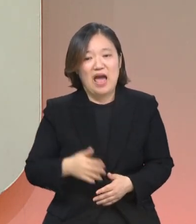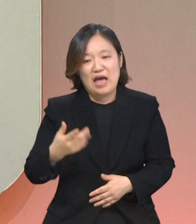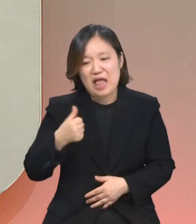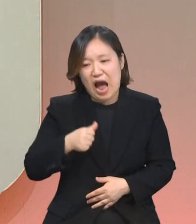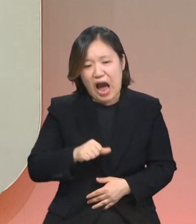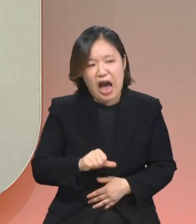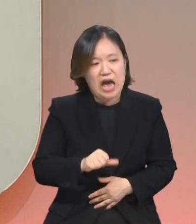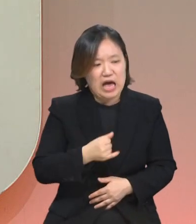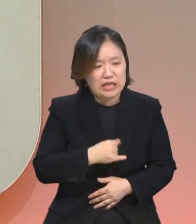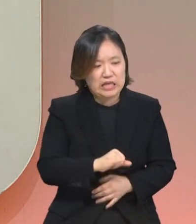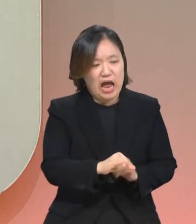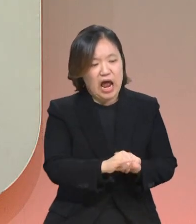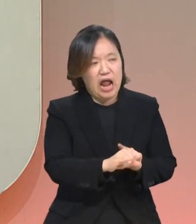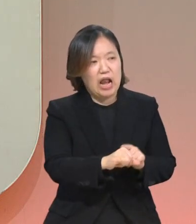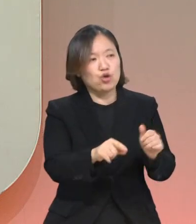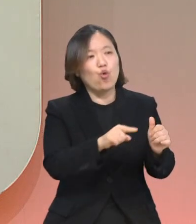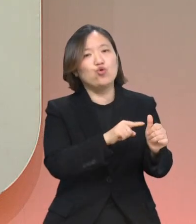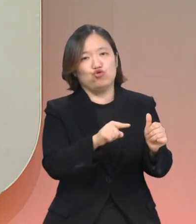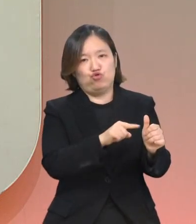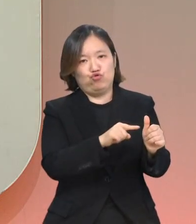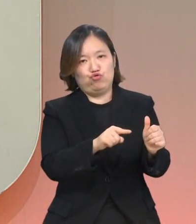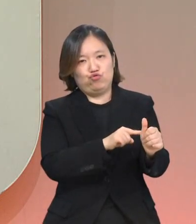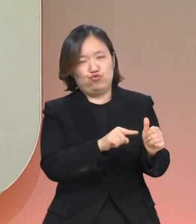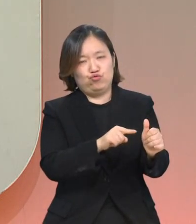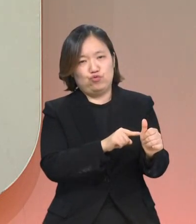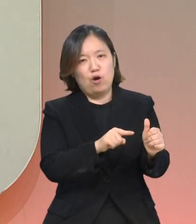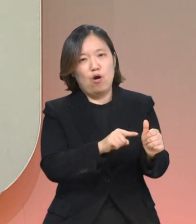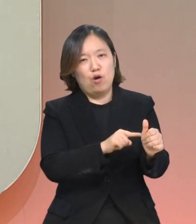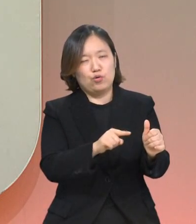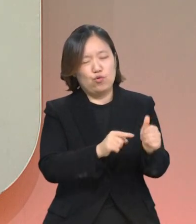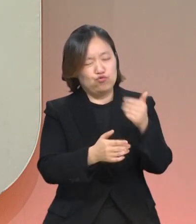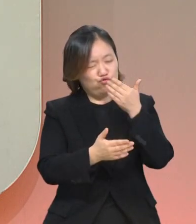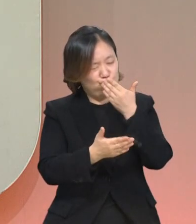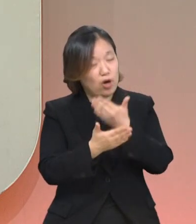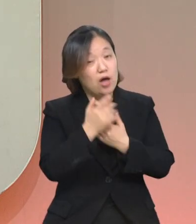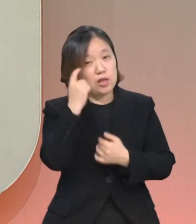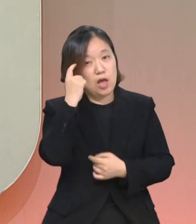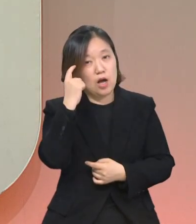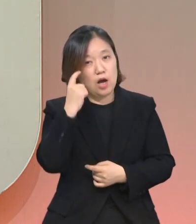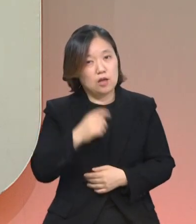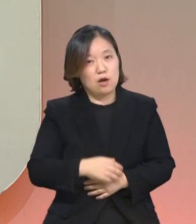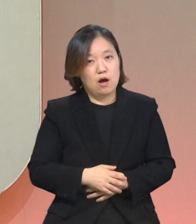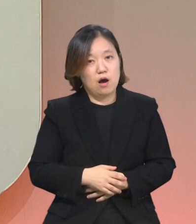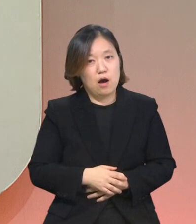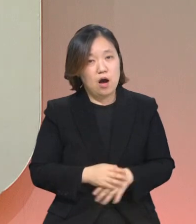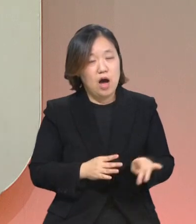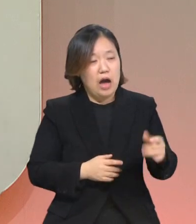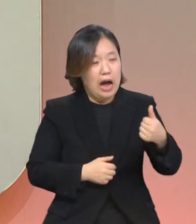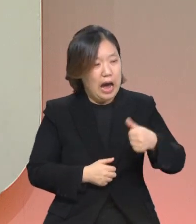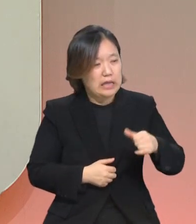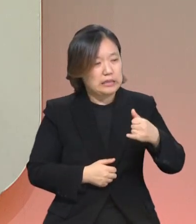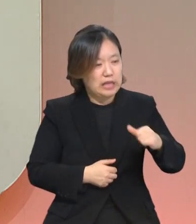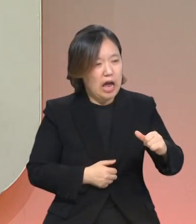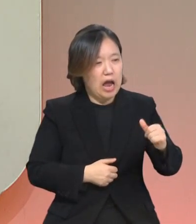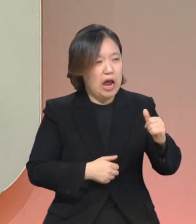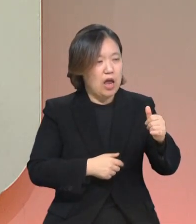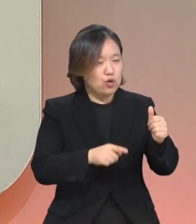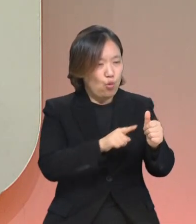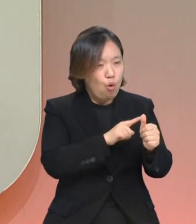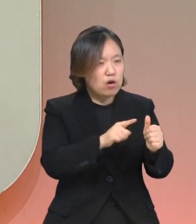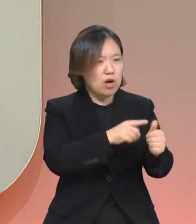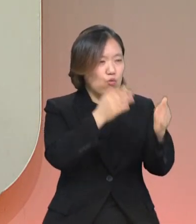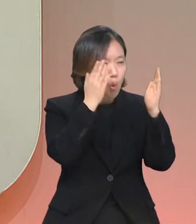특히 아이들 교육에 아주 열정을 쏟아부셨대 아이들 교육에 아이들을 교육시키고 공부시키고